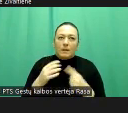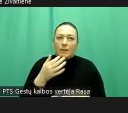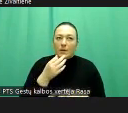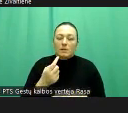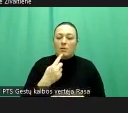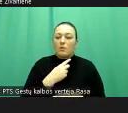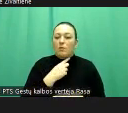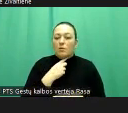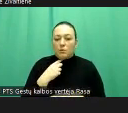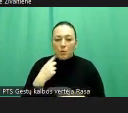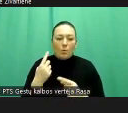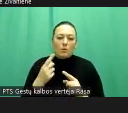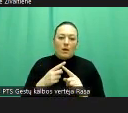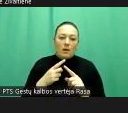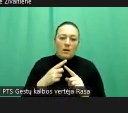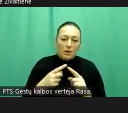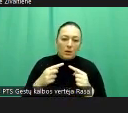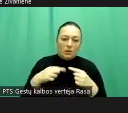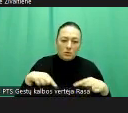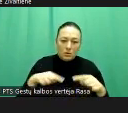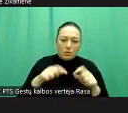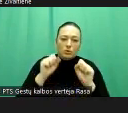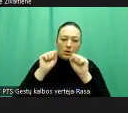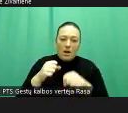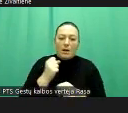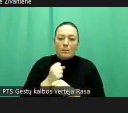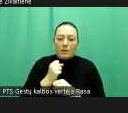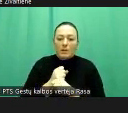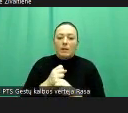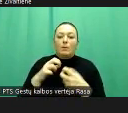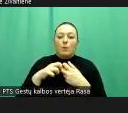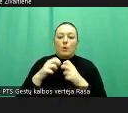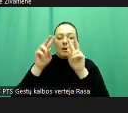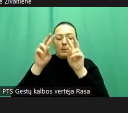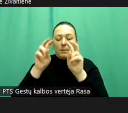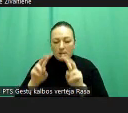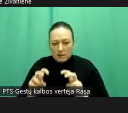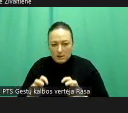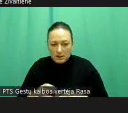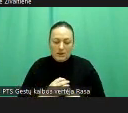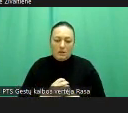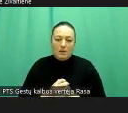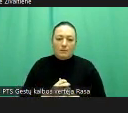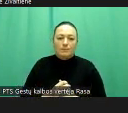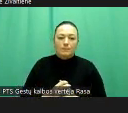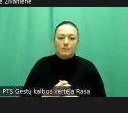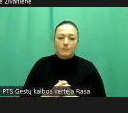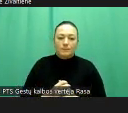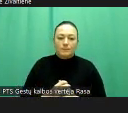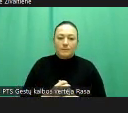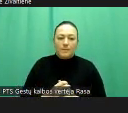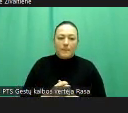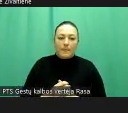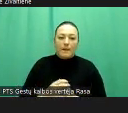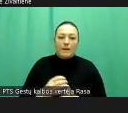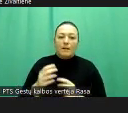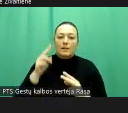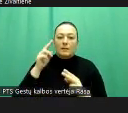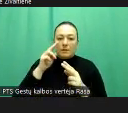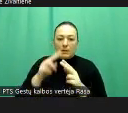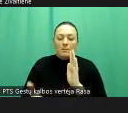daugeliu dalykinių sričių, kad tu galima tirti problemas už įprastų ribų ir pasiekiant